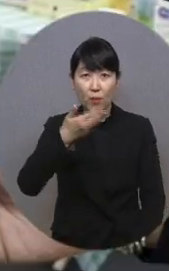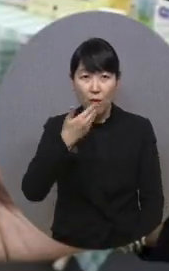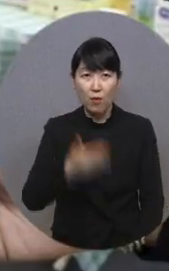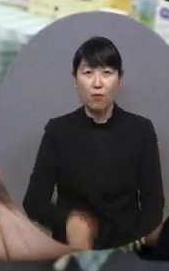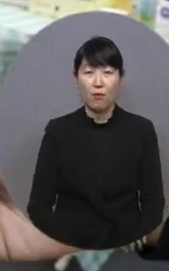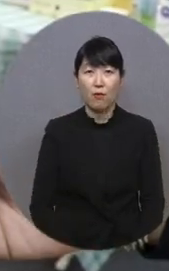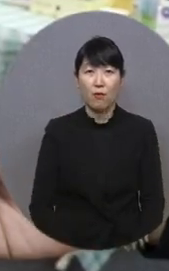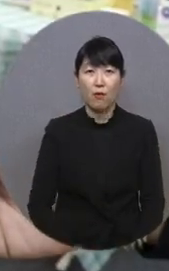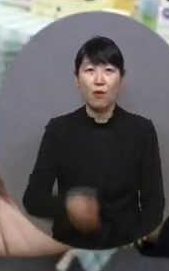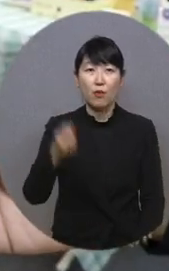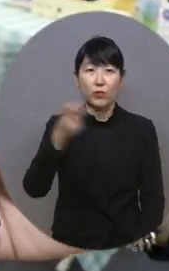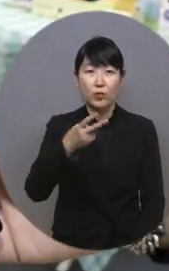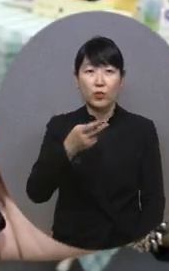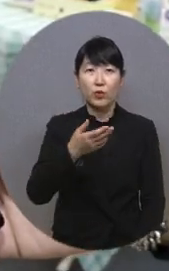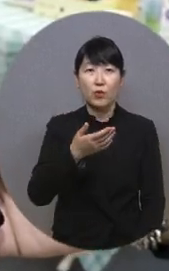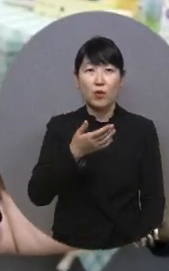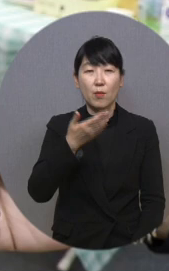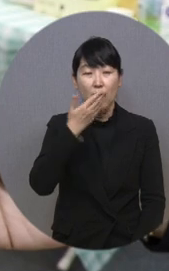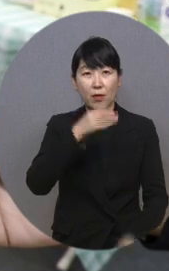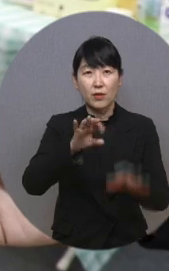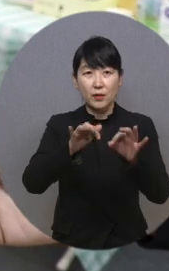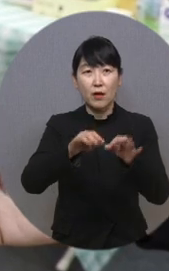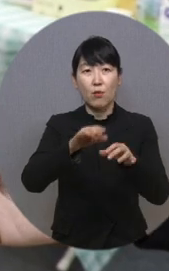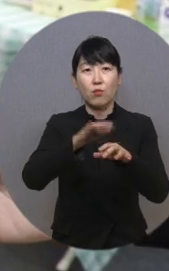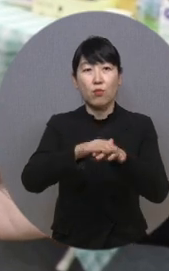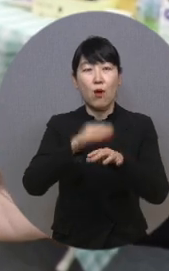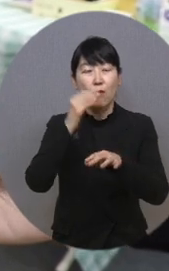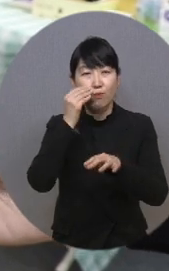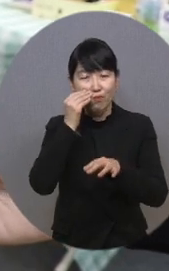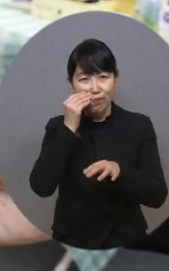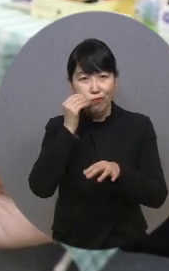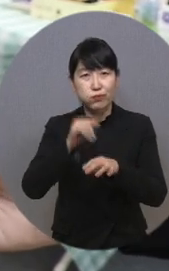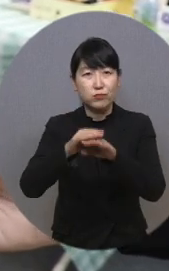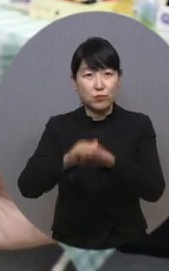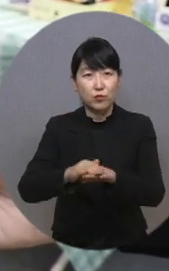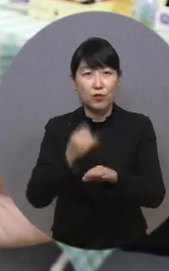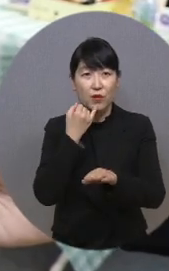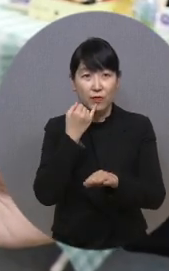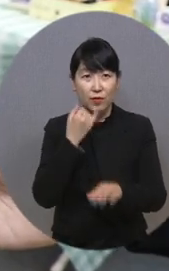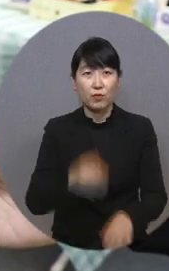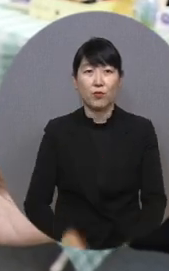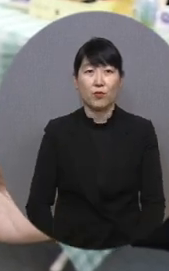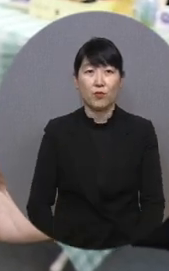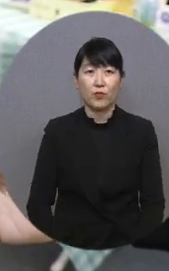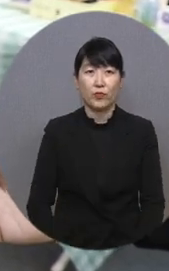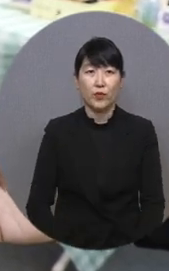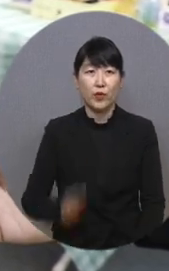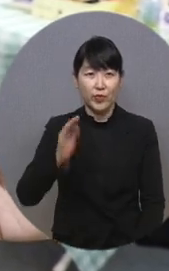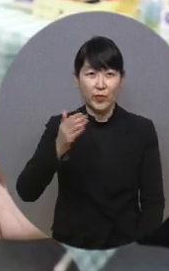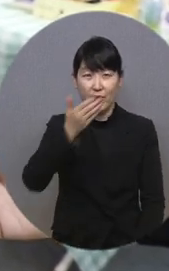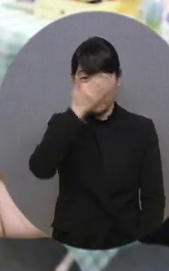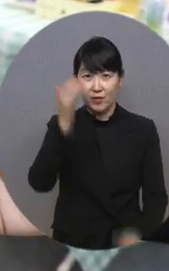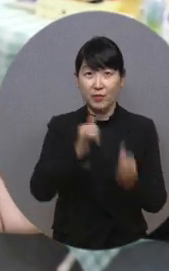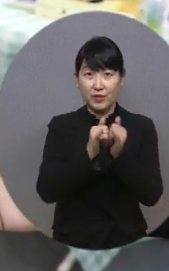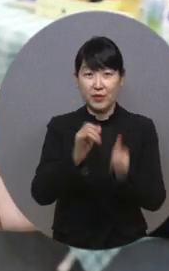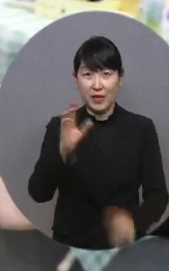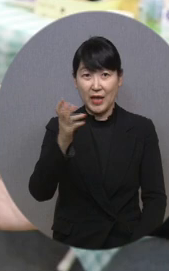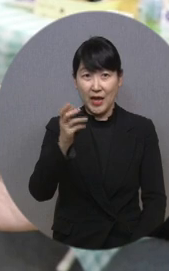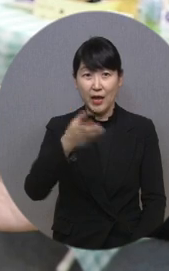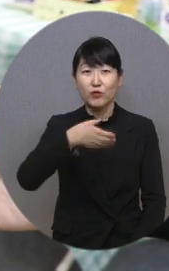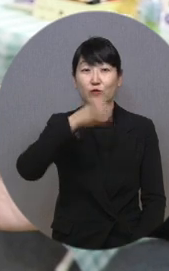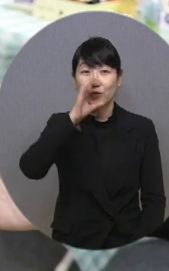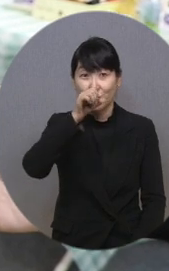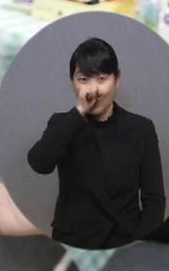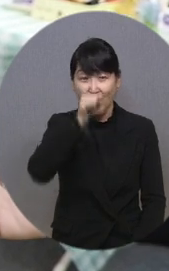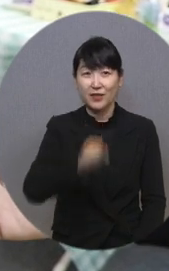청을 담가도 되고. 아~ 뭐 이게 아침에 이렇게 술 잡수고 오시면 이제 뭐 늘 요즘 젊은 사람들 이렇게 갈아 먹는 거 좋아하잖아요. 네.